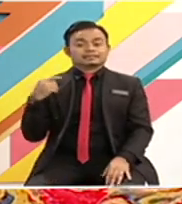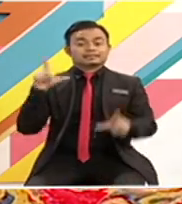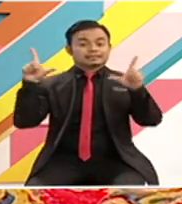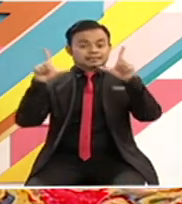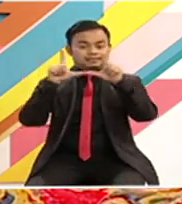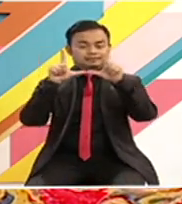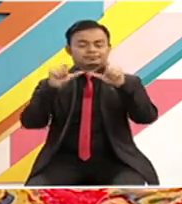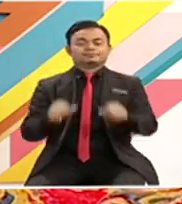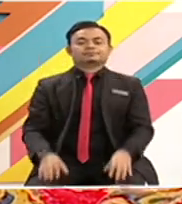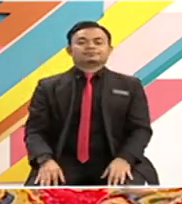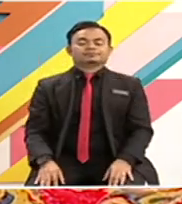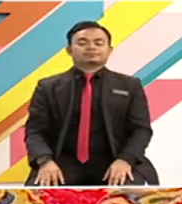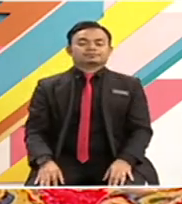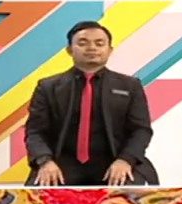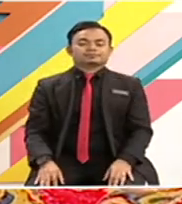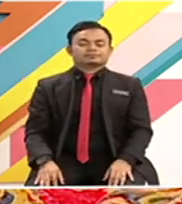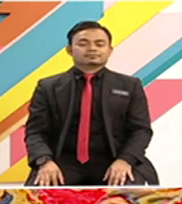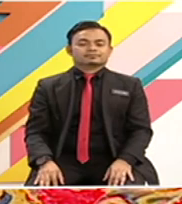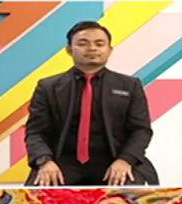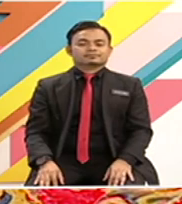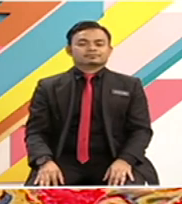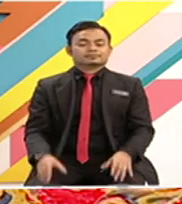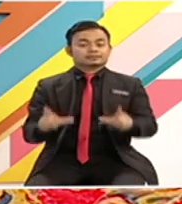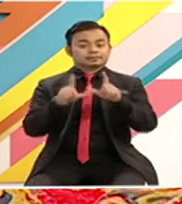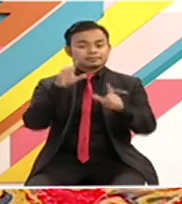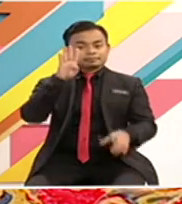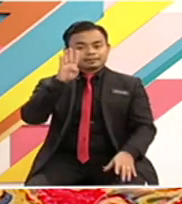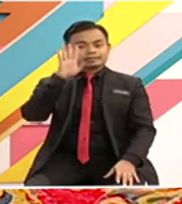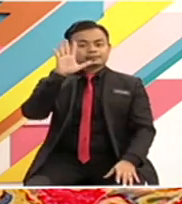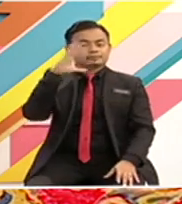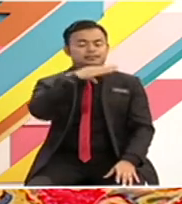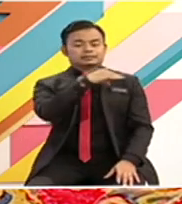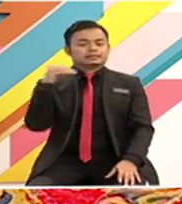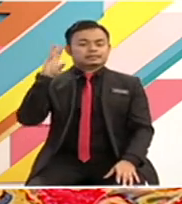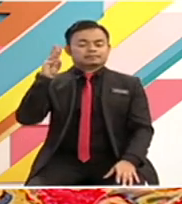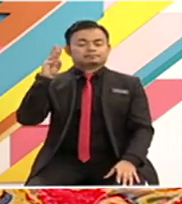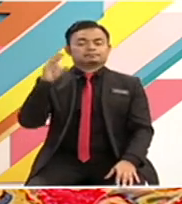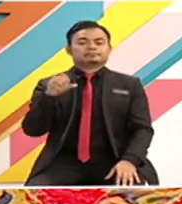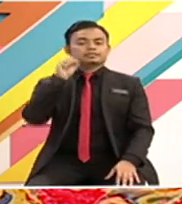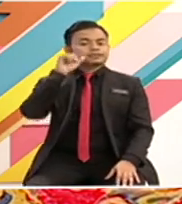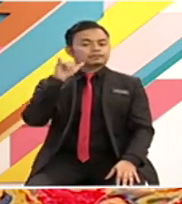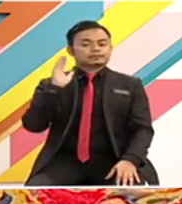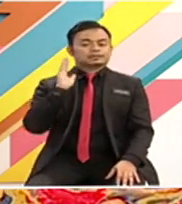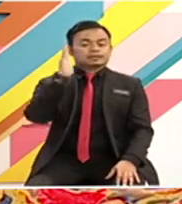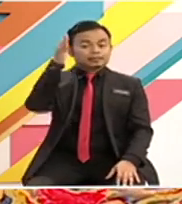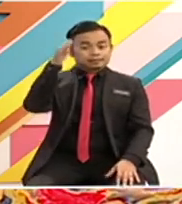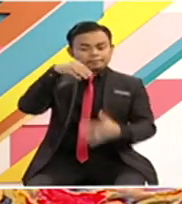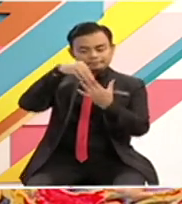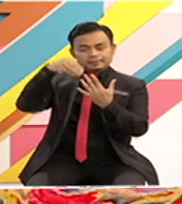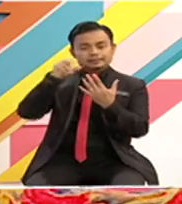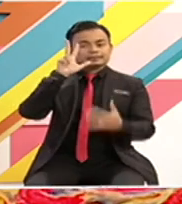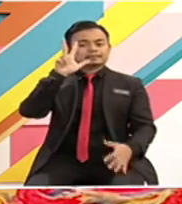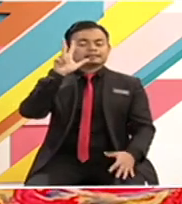yang cabut tak bisa jadi ada 45 dan hahaha weh shaqiqa perlu pilih tiga oke gua akan tanya soalan